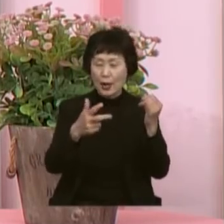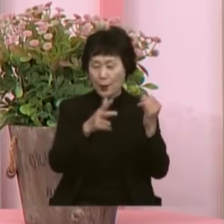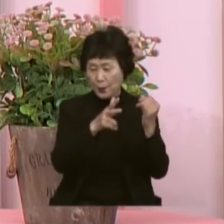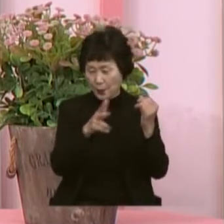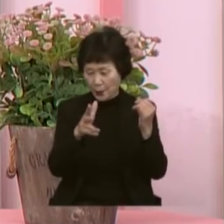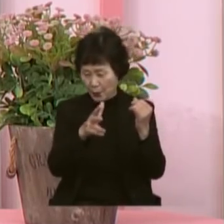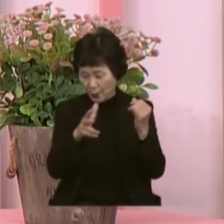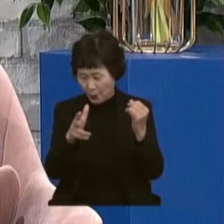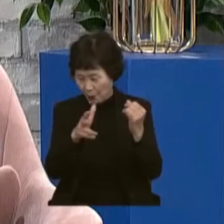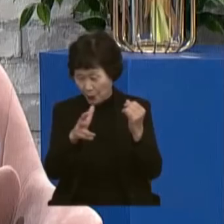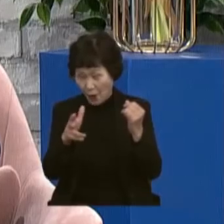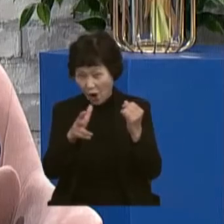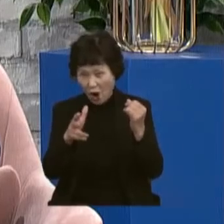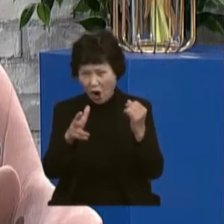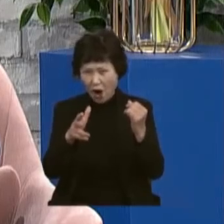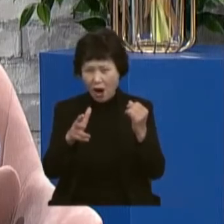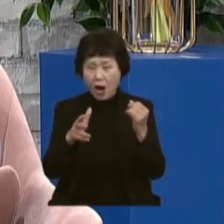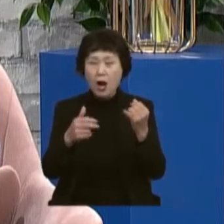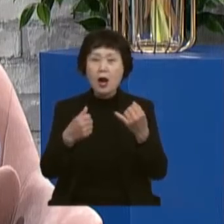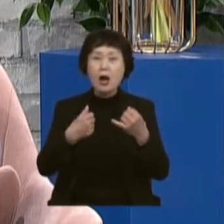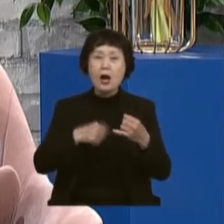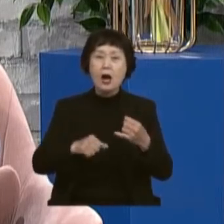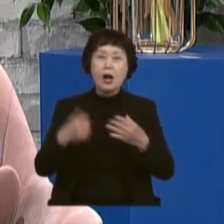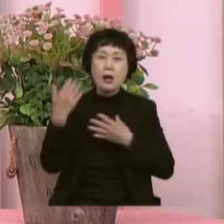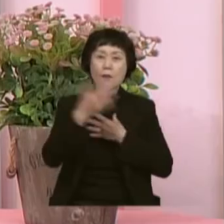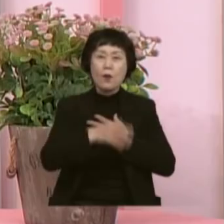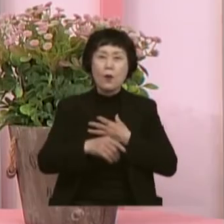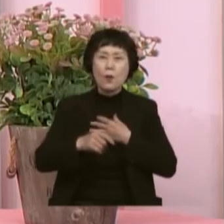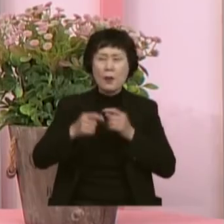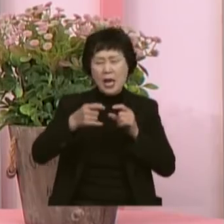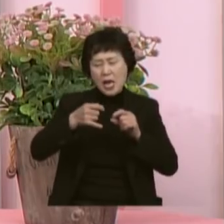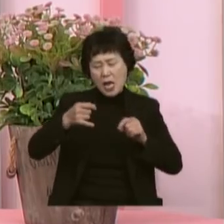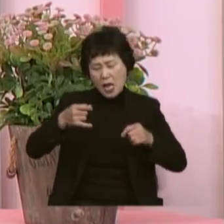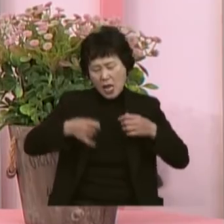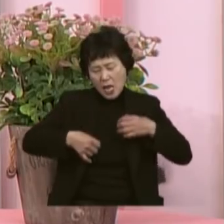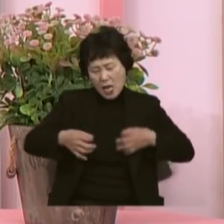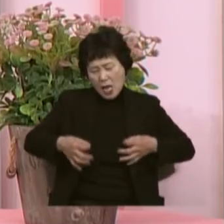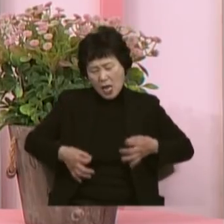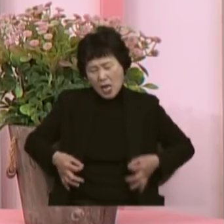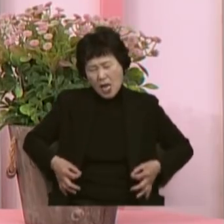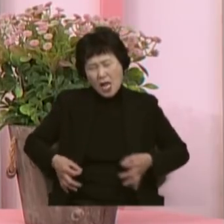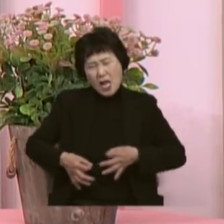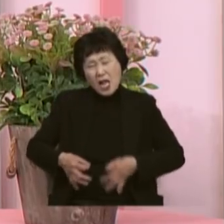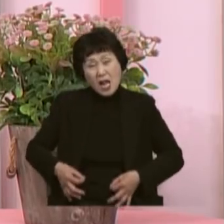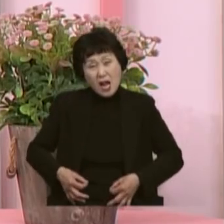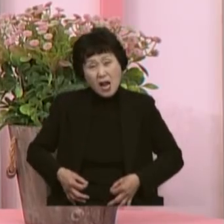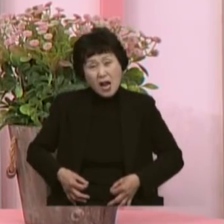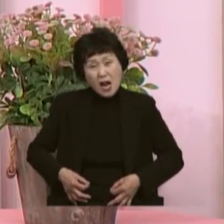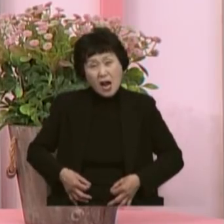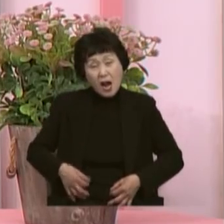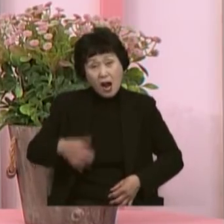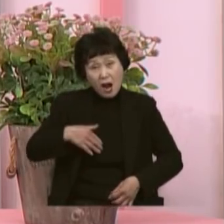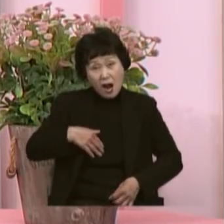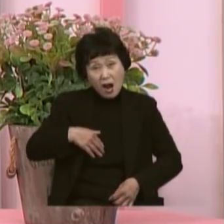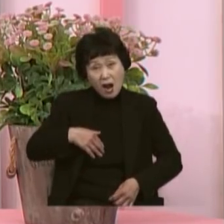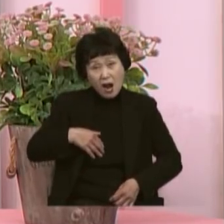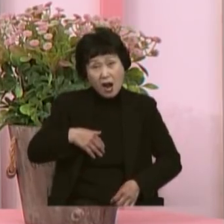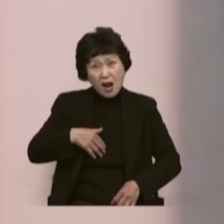막 박혀있는 거예요. 그러니까 그리고 이제 배를 찢은 게 아니라 간을 생간을 잘랐잖아요. 그러니까